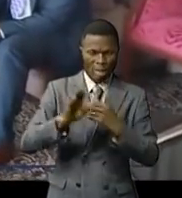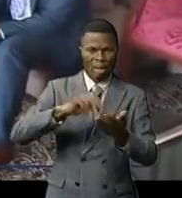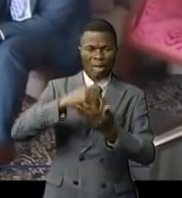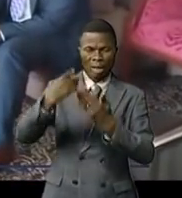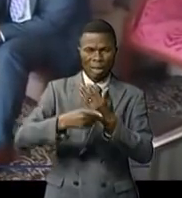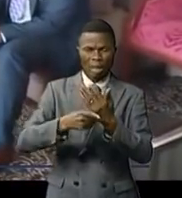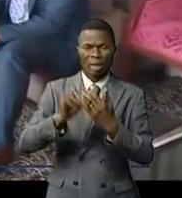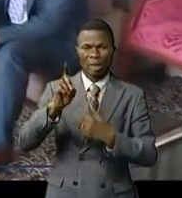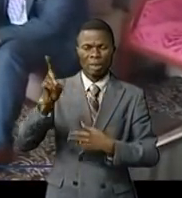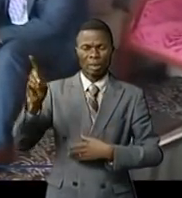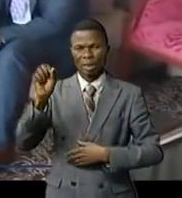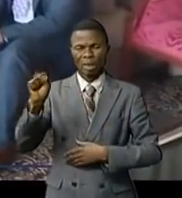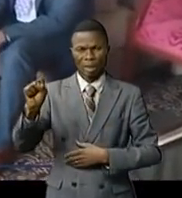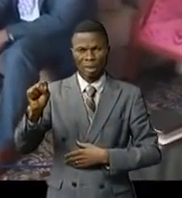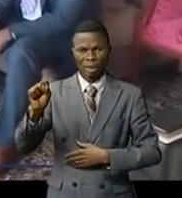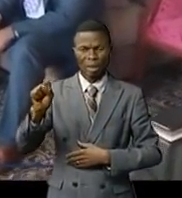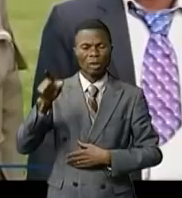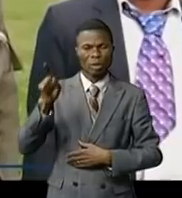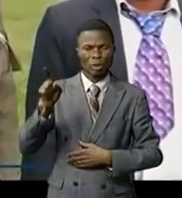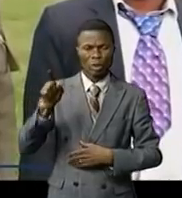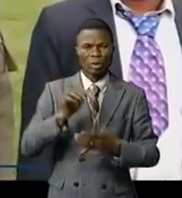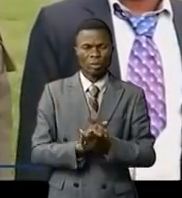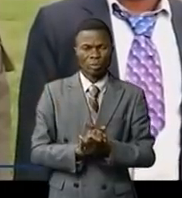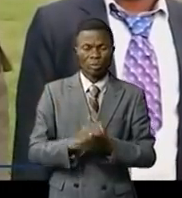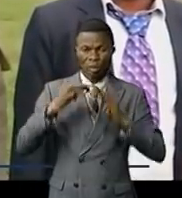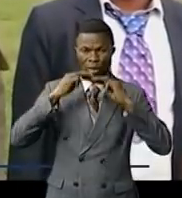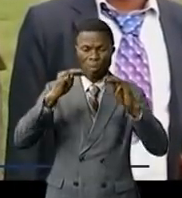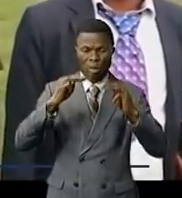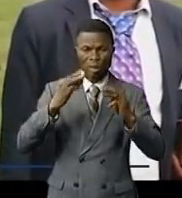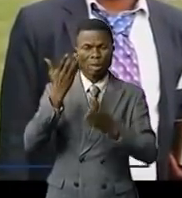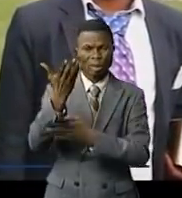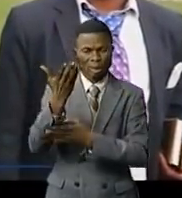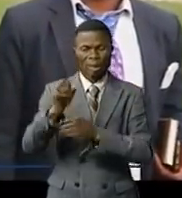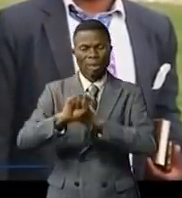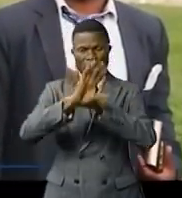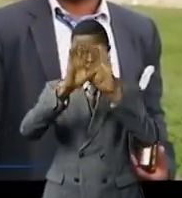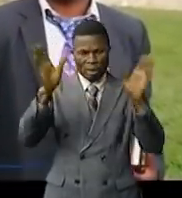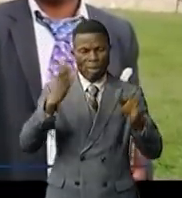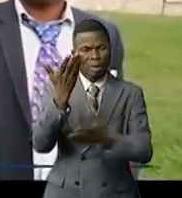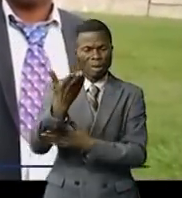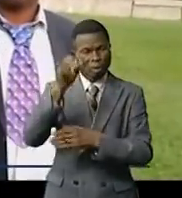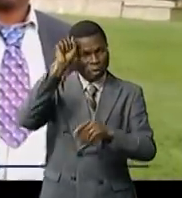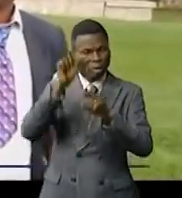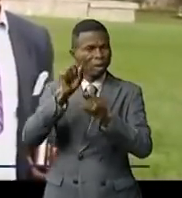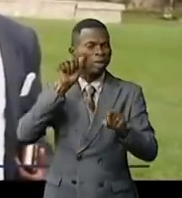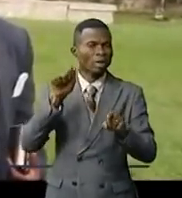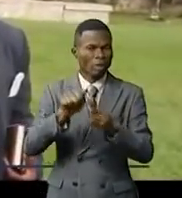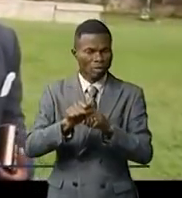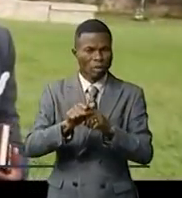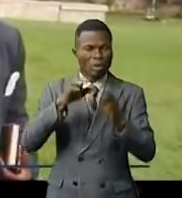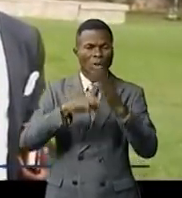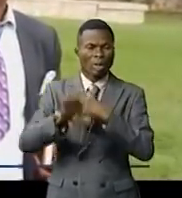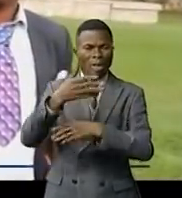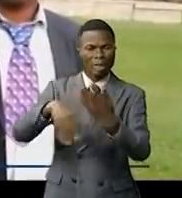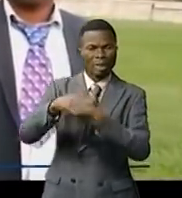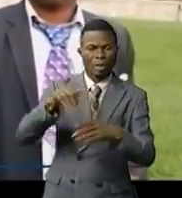du DDRCS. Le Désiré Ngabokiso. Le message que je peux lancer est clair. Nous appelons tous nos frères leaders des groupes armés